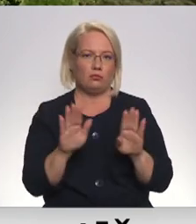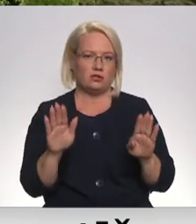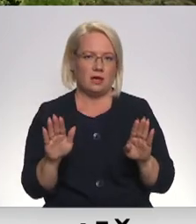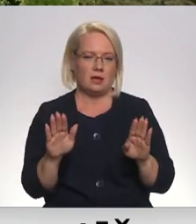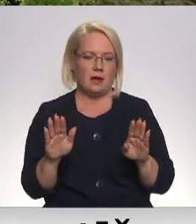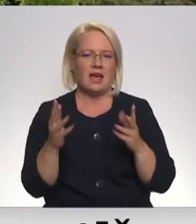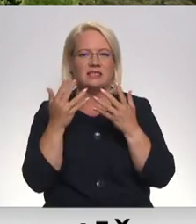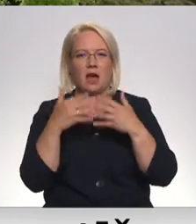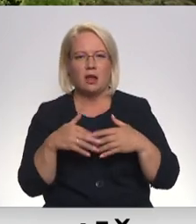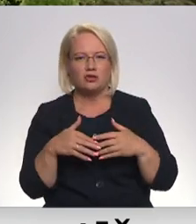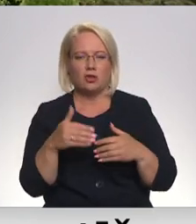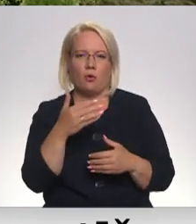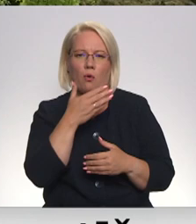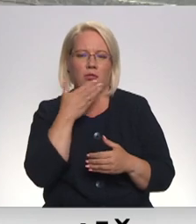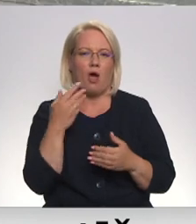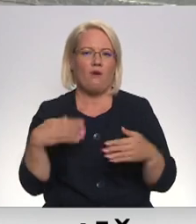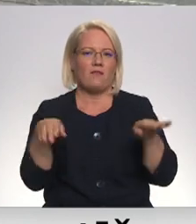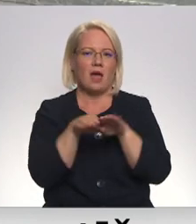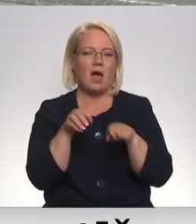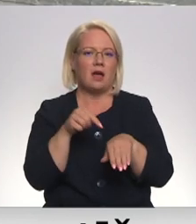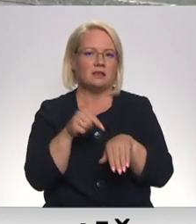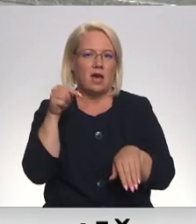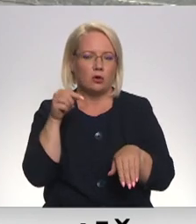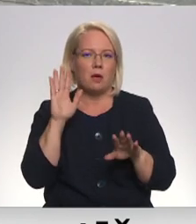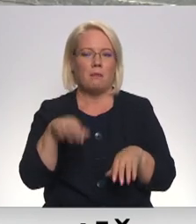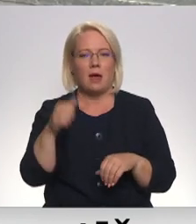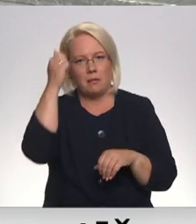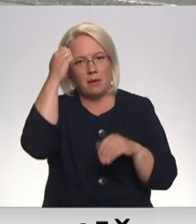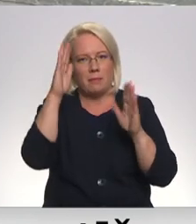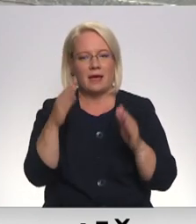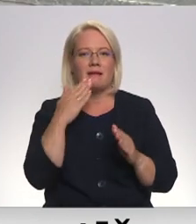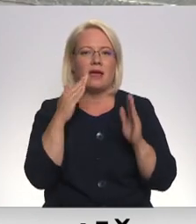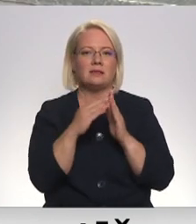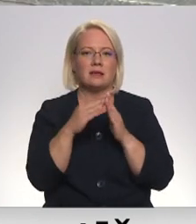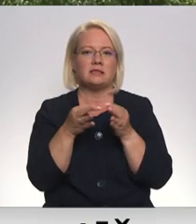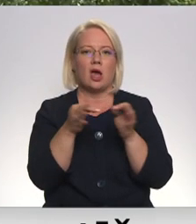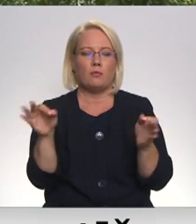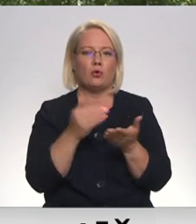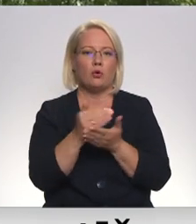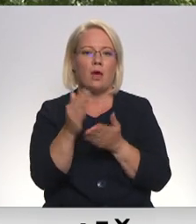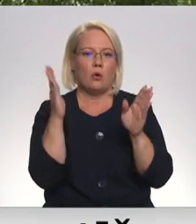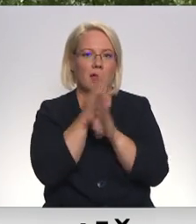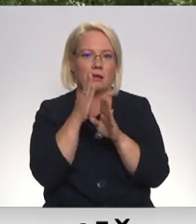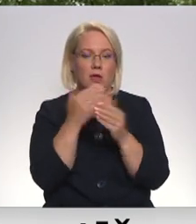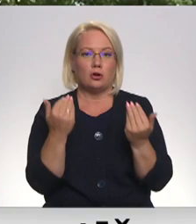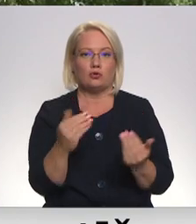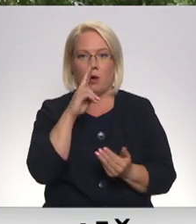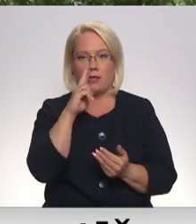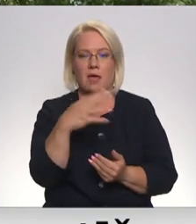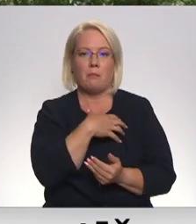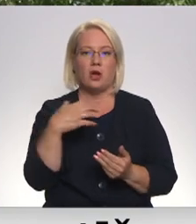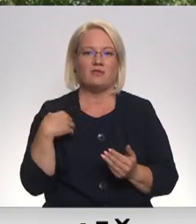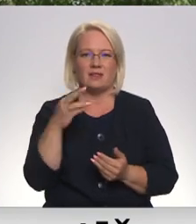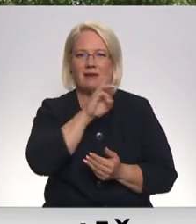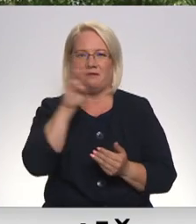Sarežģīta un neviennozīmīga noskaņa Rēzeknē ir par pieminekļa Rēzeknes atbrīvotājiem turpmāko likteni. Šonedēļ pašvaldības mājaslapā par